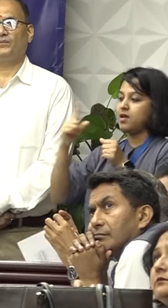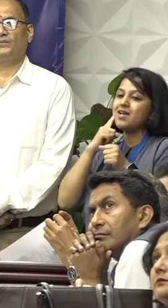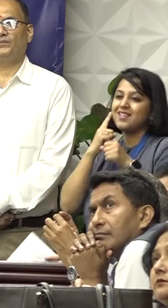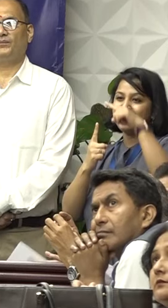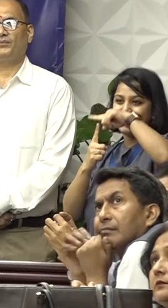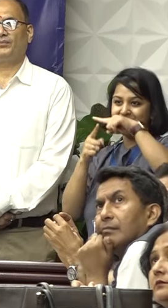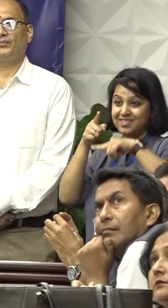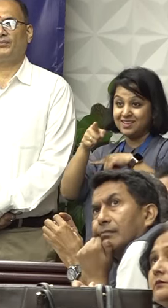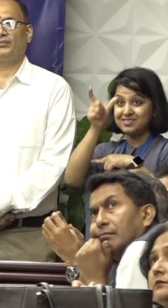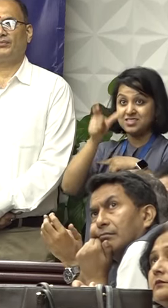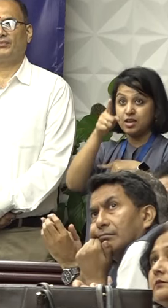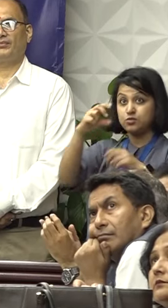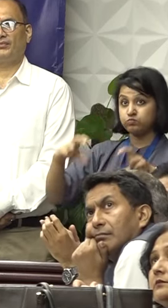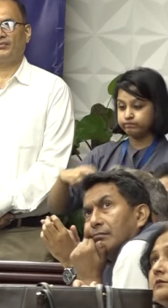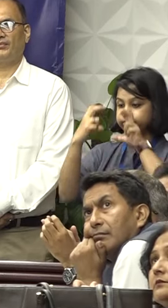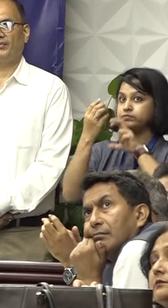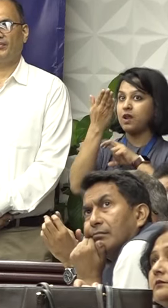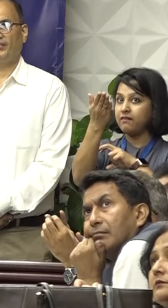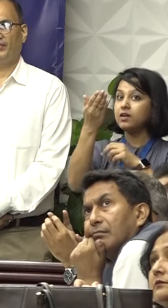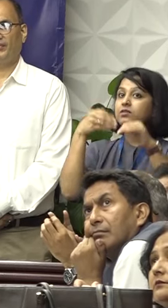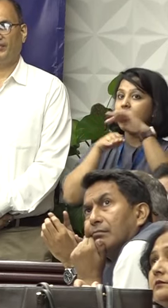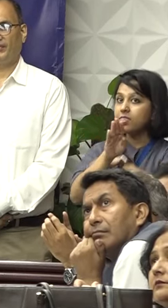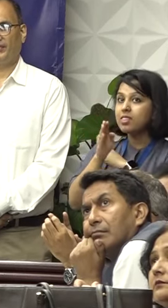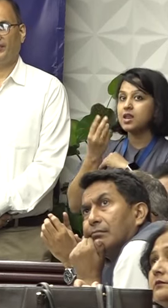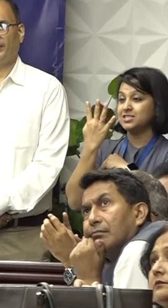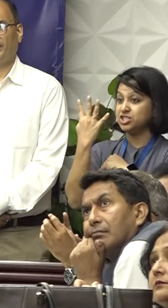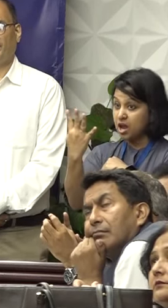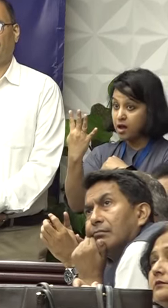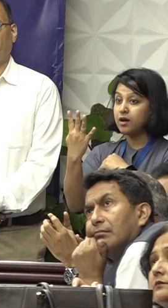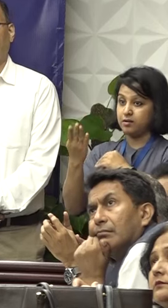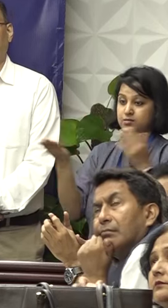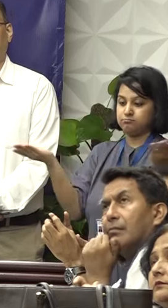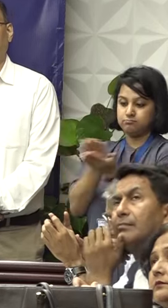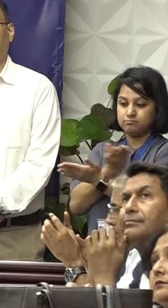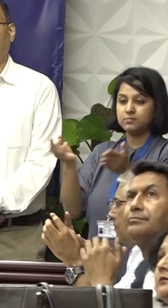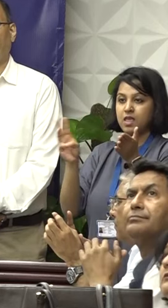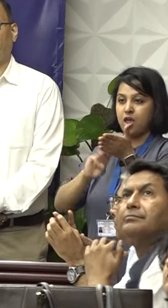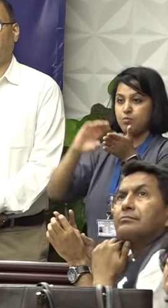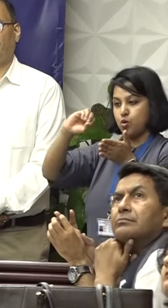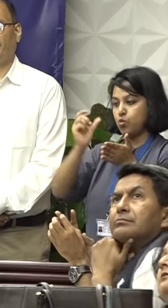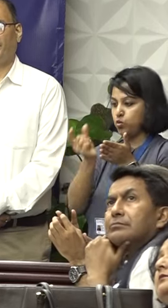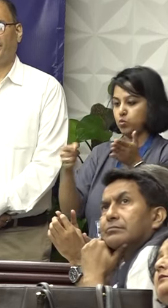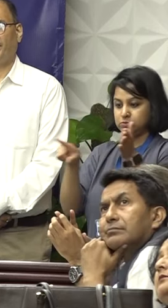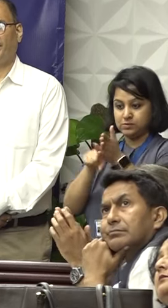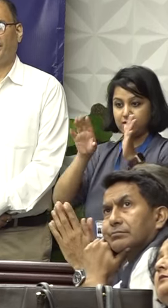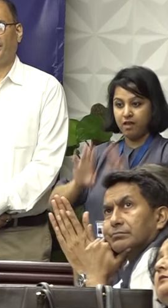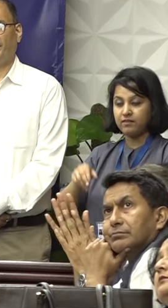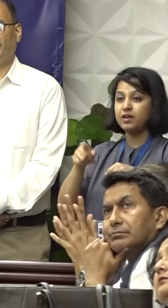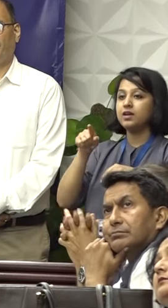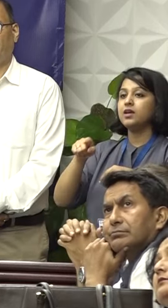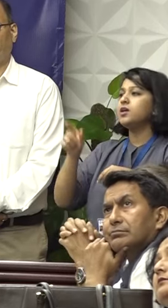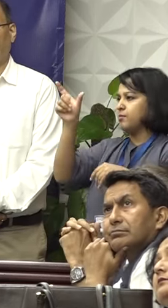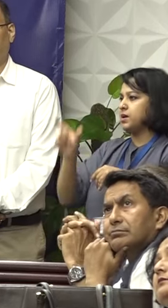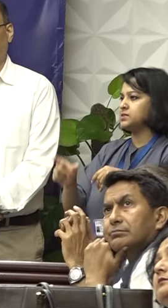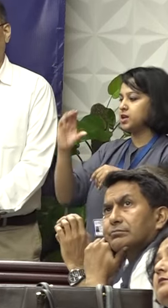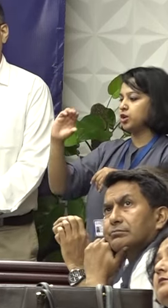आज इस समारोह में 4 समझौता ज्ञापन पे हस्ताक्षर किए जाएंगे। सर्वप्रथम क्योर इंटरनेशनल इंडिया ट्रस्ट के प्रतिनिधि